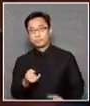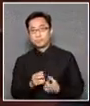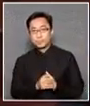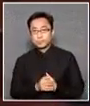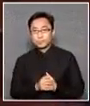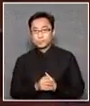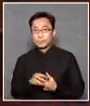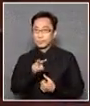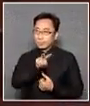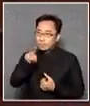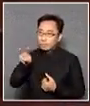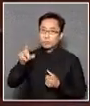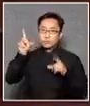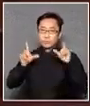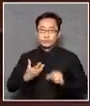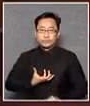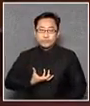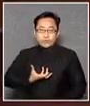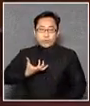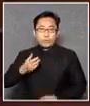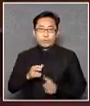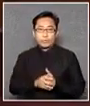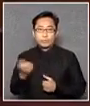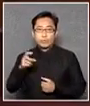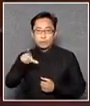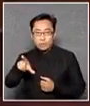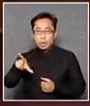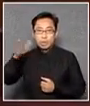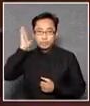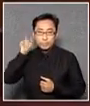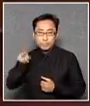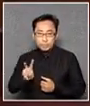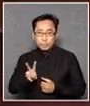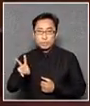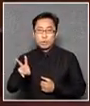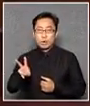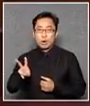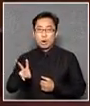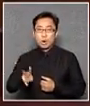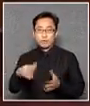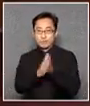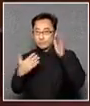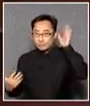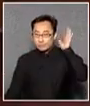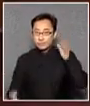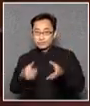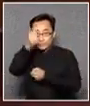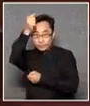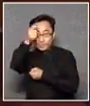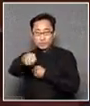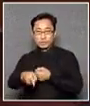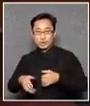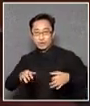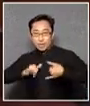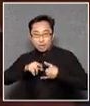講講下，見到你啲有咁嘅友咧，就火都嚟埋。梁志祥仲好笑。黃飛鴻嗰把遮係武器，係嘛？你睇過